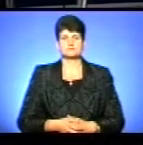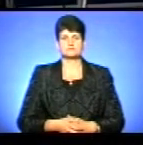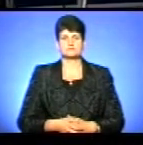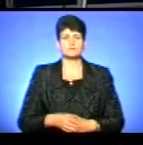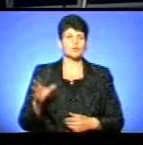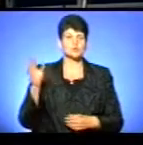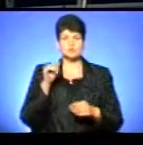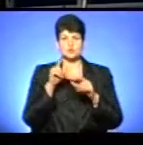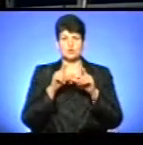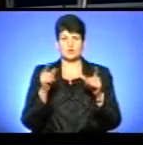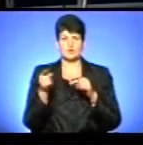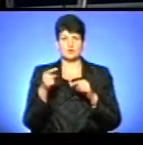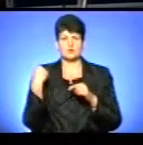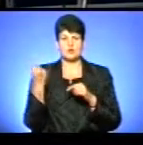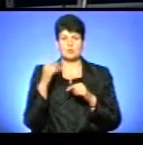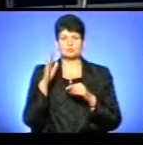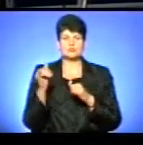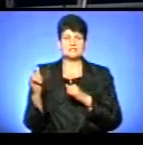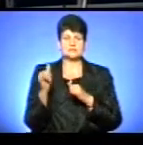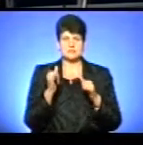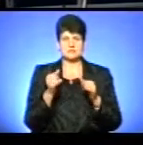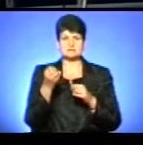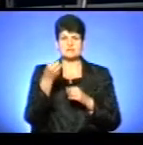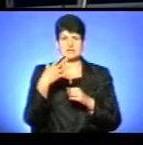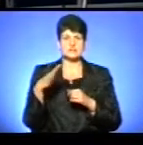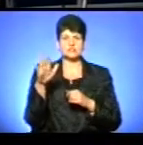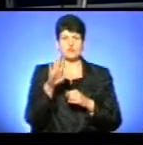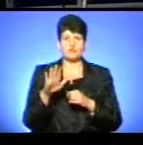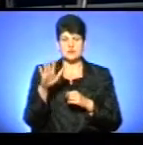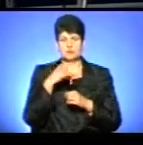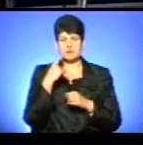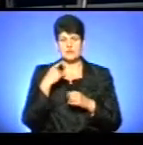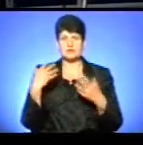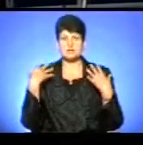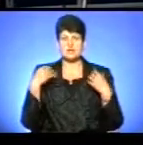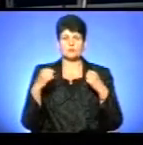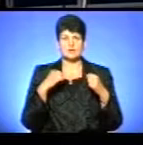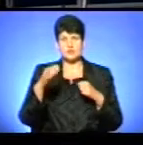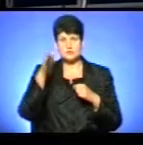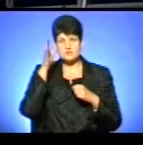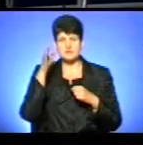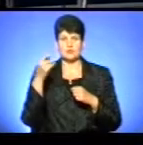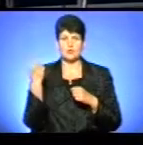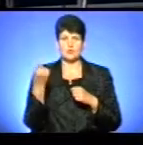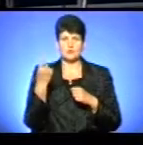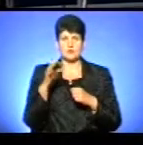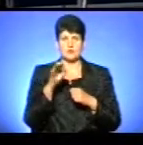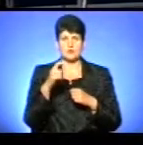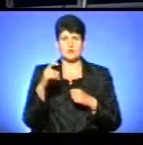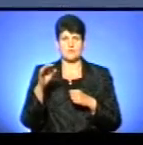Усі школи Тернополя і області будуть забезпечені з 15 вересня, каже начальник управління освіти і науки області Ольга